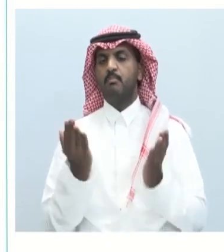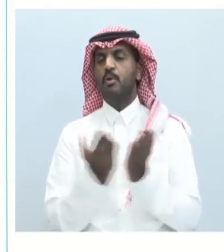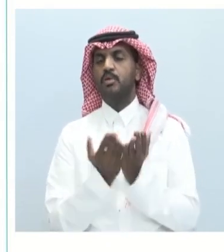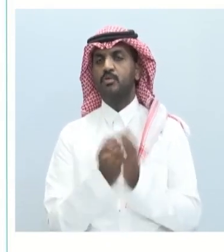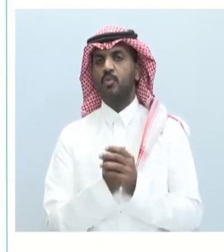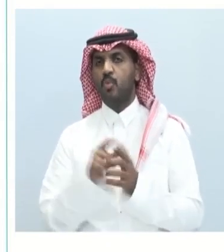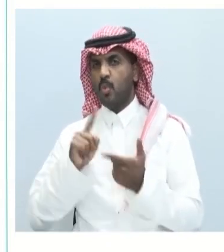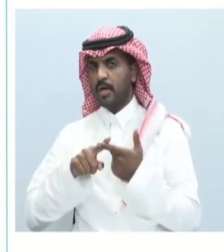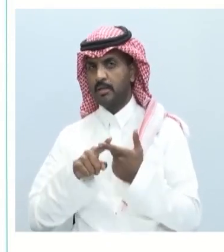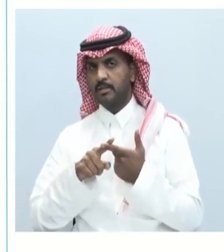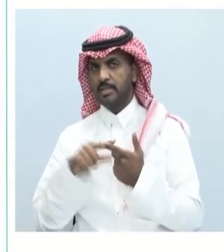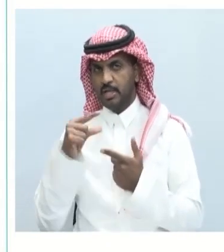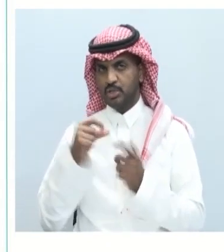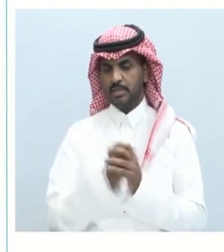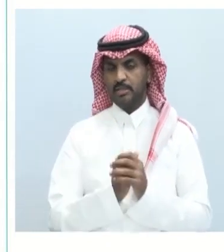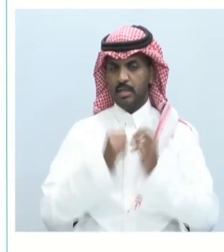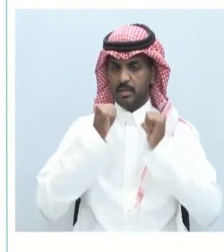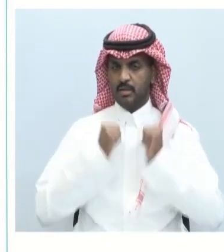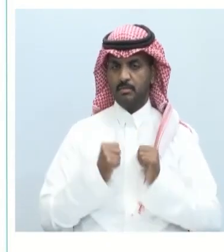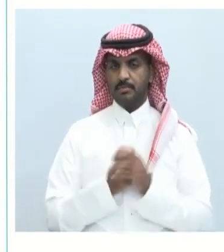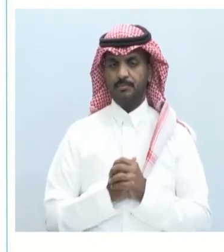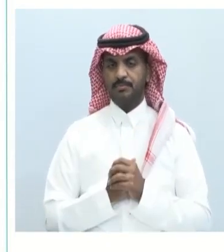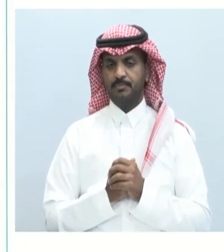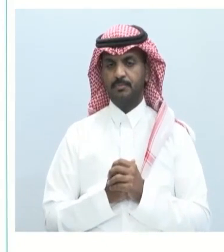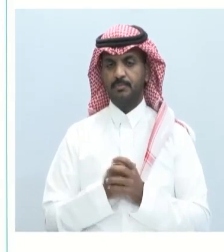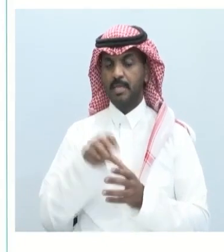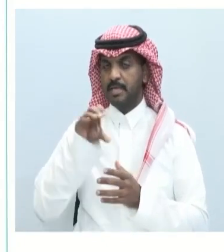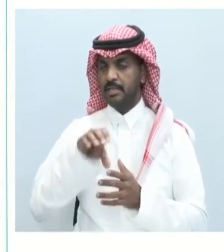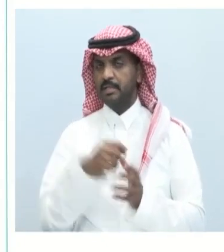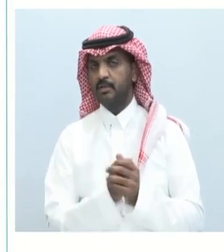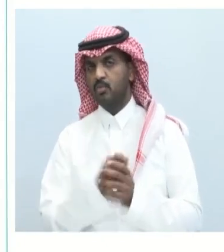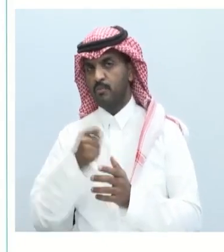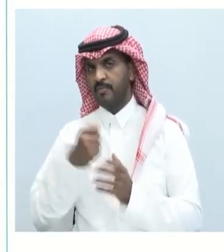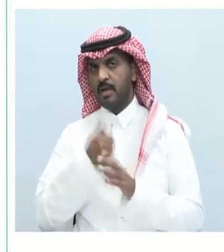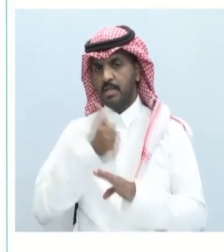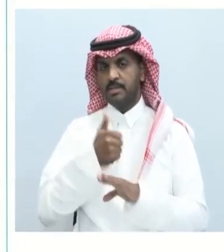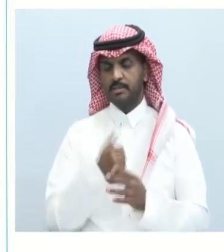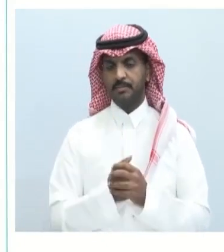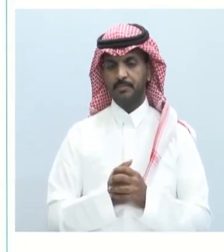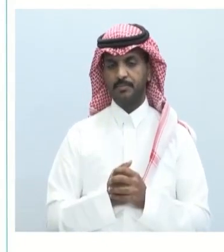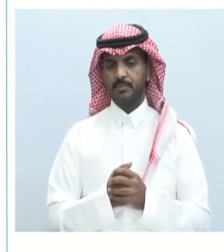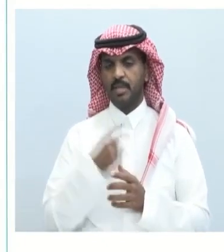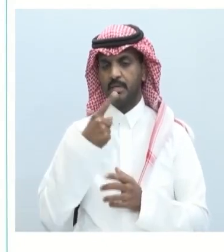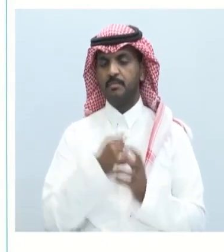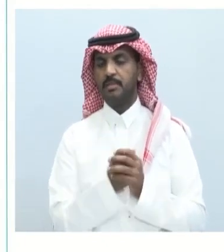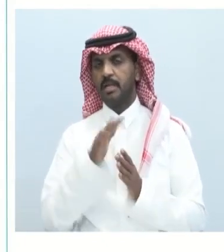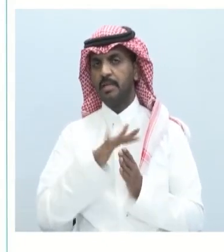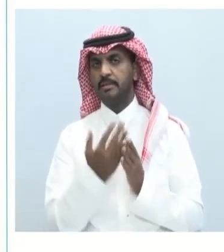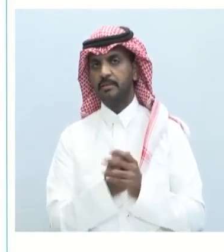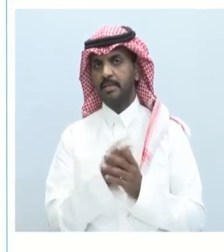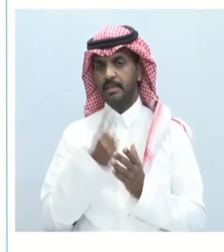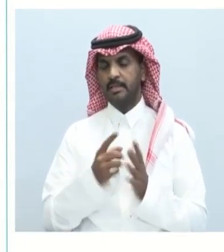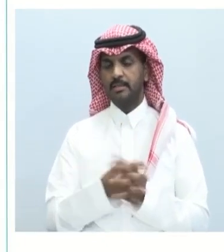واخر لدرجات الطلبه قمنا بتعيين المفتاح الاساسي وذكرنا ذلك من خلال تحديد